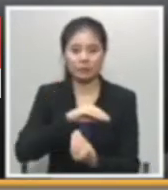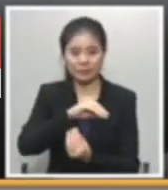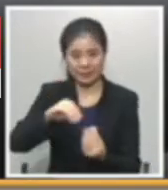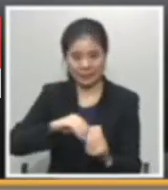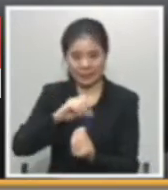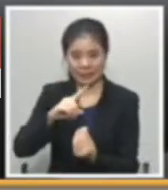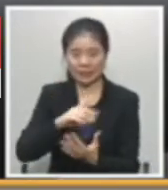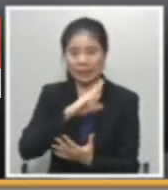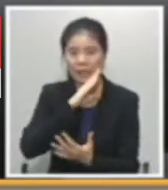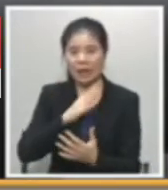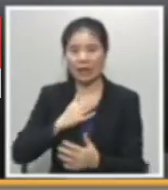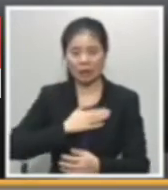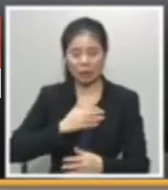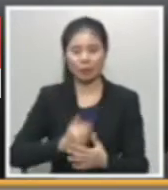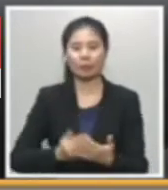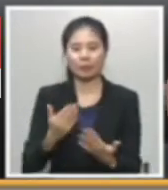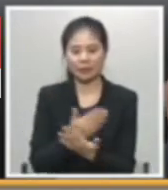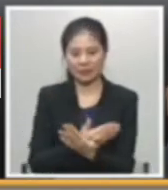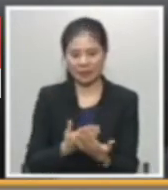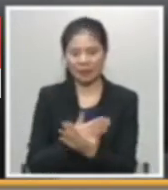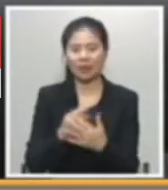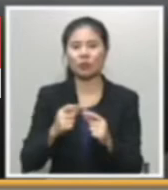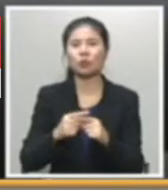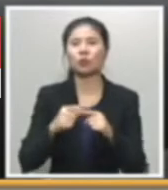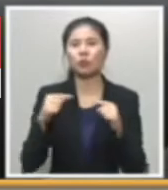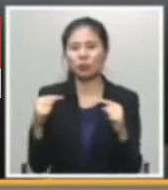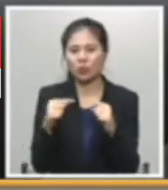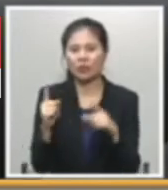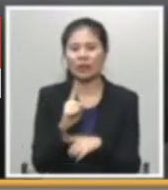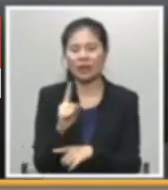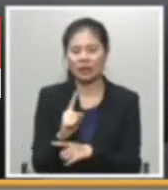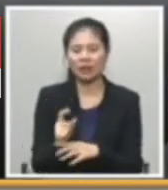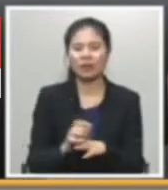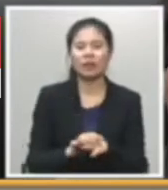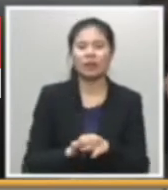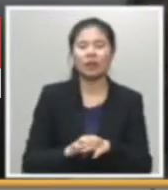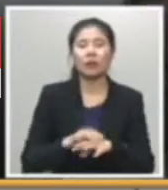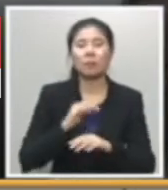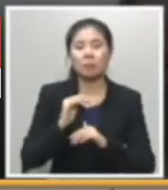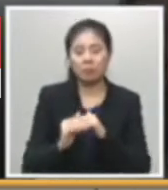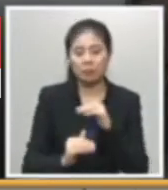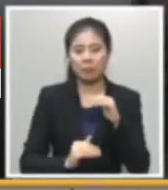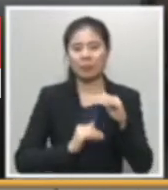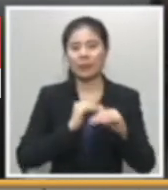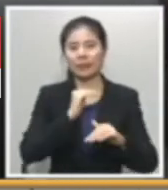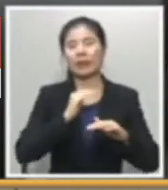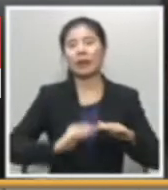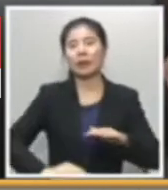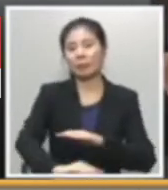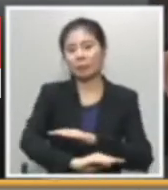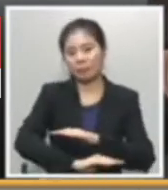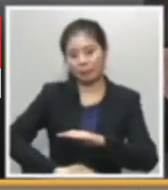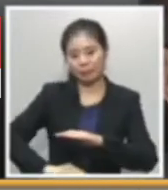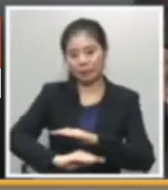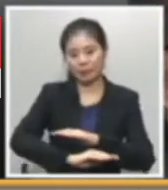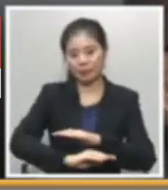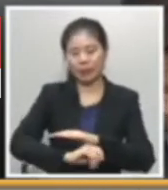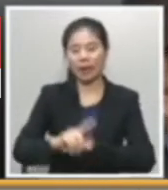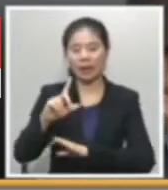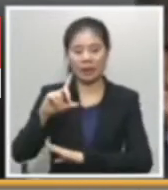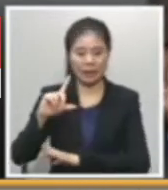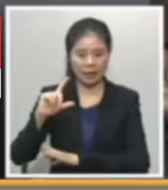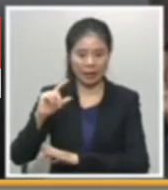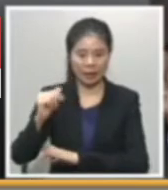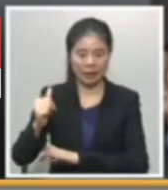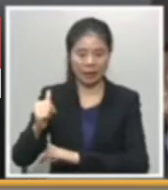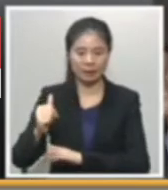าเราจะพิจารณาในภาพใหญ่องค์ประกอบของการขับเคลื่อนหลักซึ่งในที่นี้ผมอยากจะใ